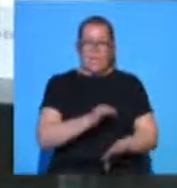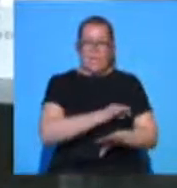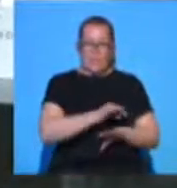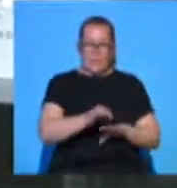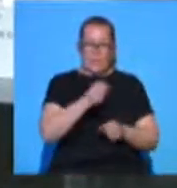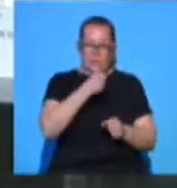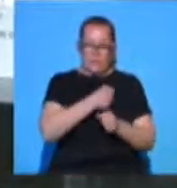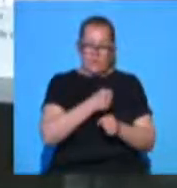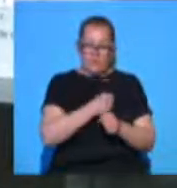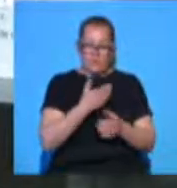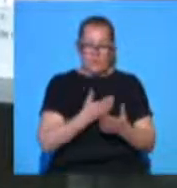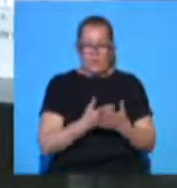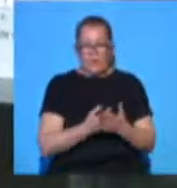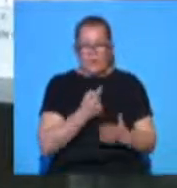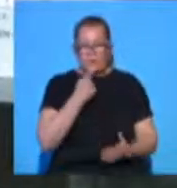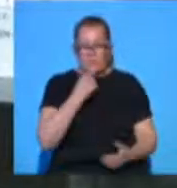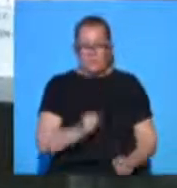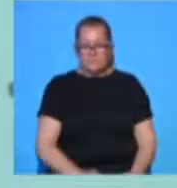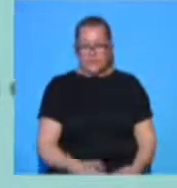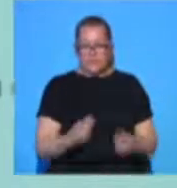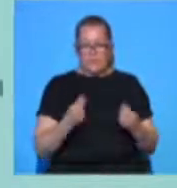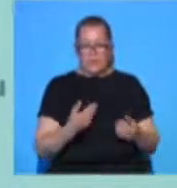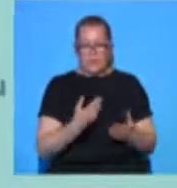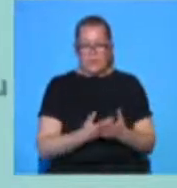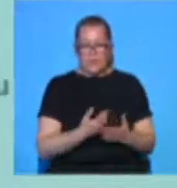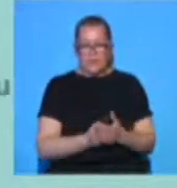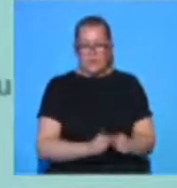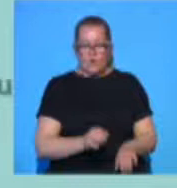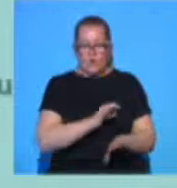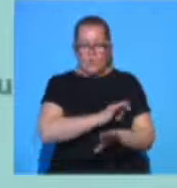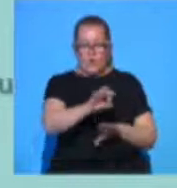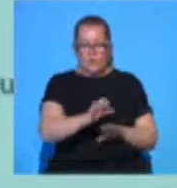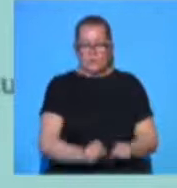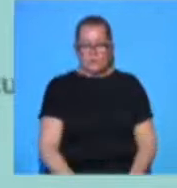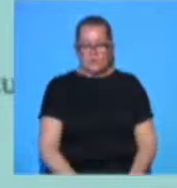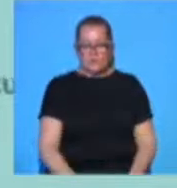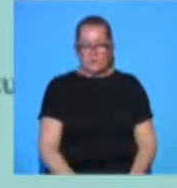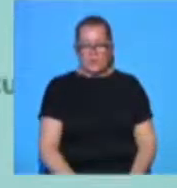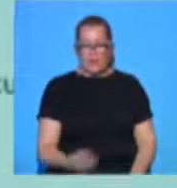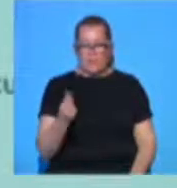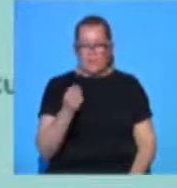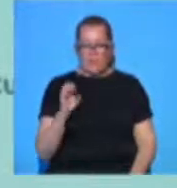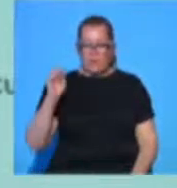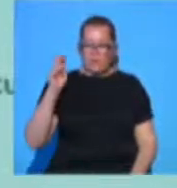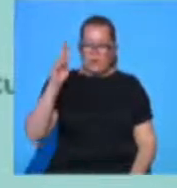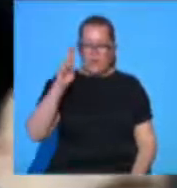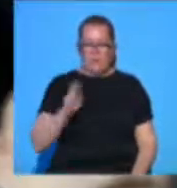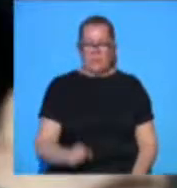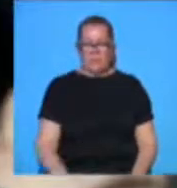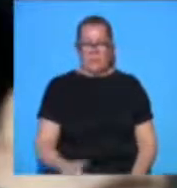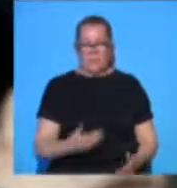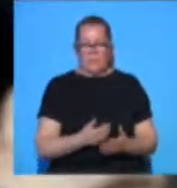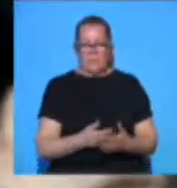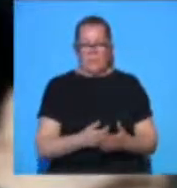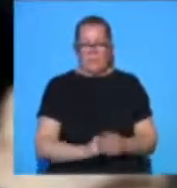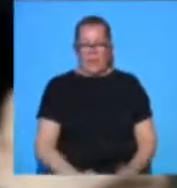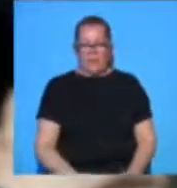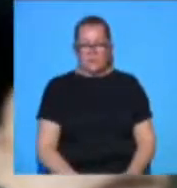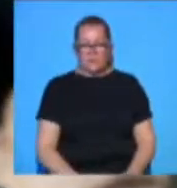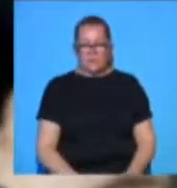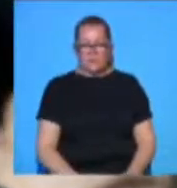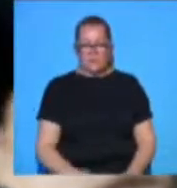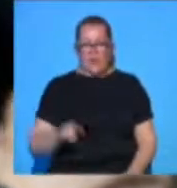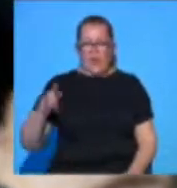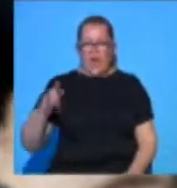înființat la Craiova va aduce numeroase beneficii pentru membrii proiectului, printre care acces la fonduri naționale și europene dedicate structurilor